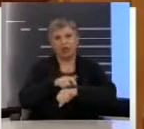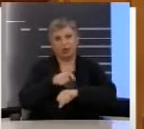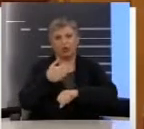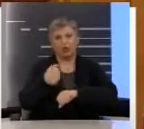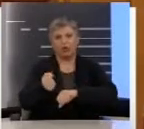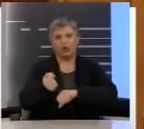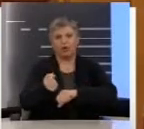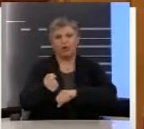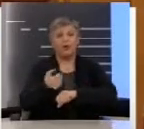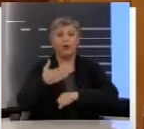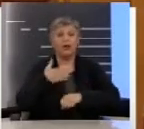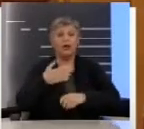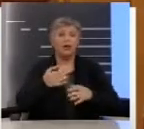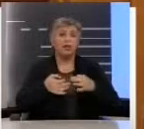συνάδελφοι,